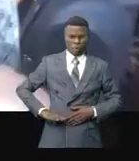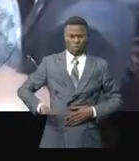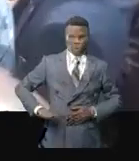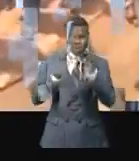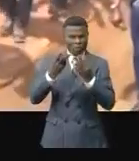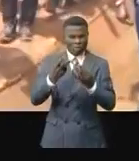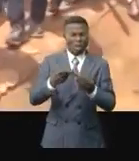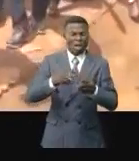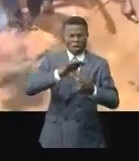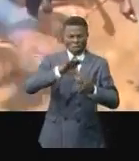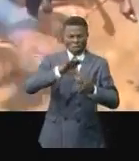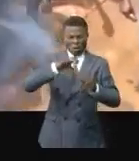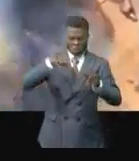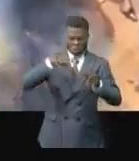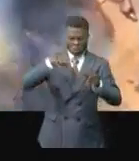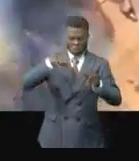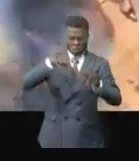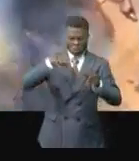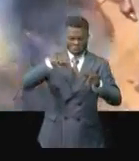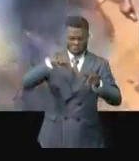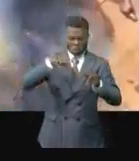annexe en trou en plein chantier